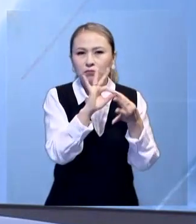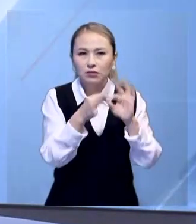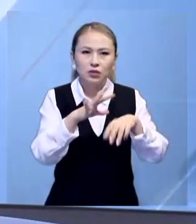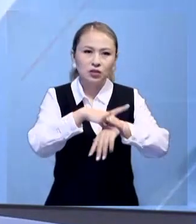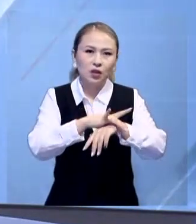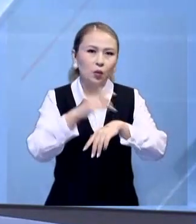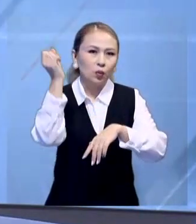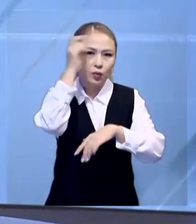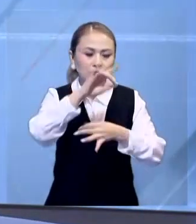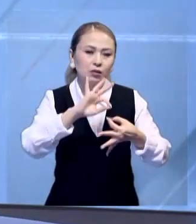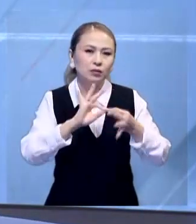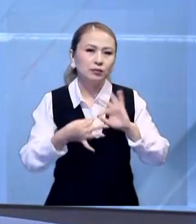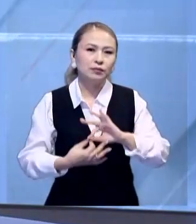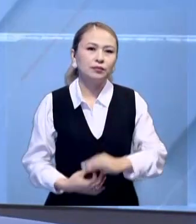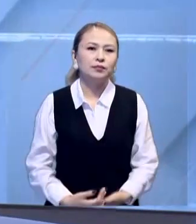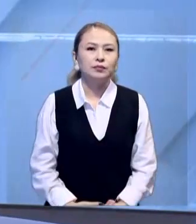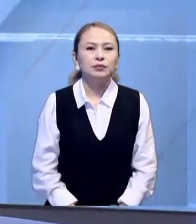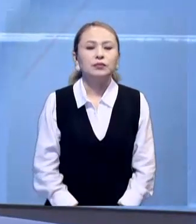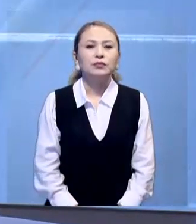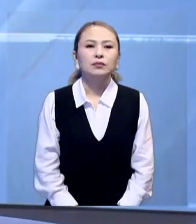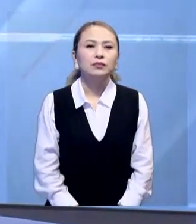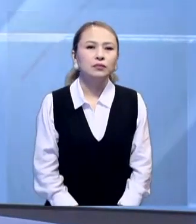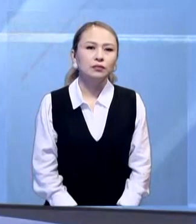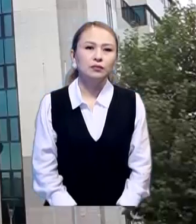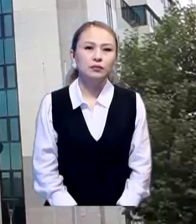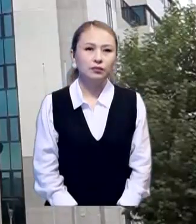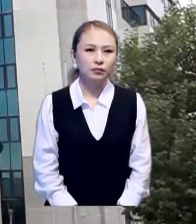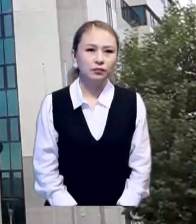Мән-жайды Ташкенттегі тілшіміз Рауан Мыңбаевтан білейік.